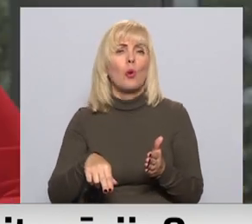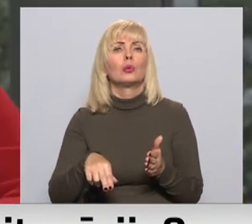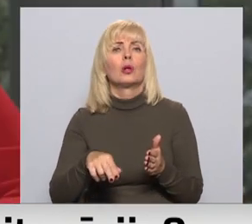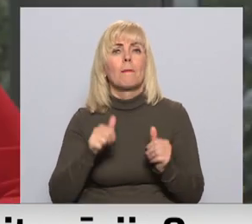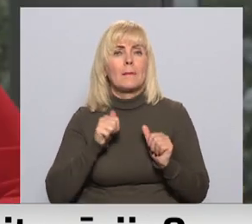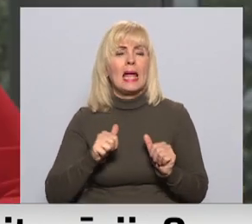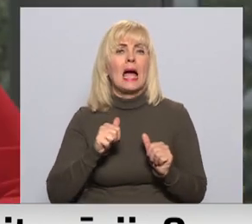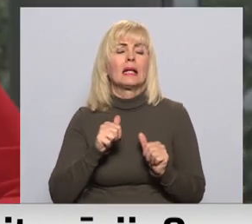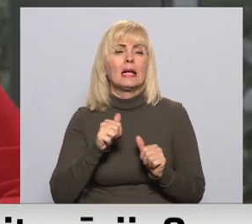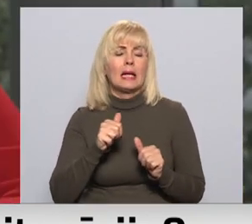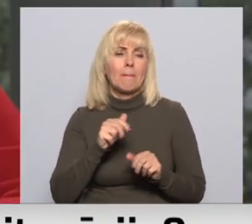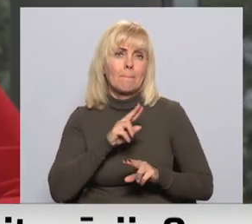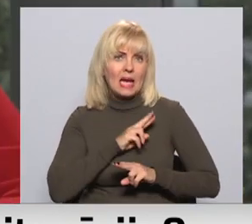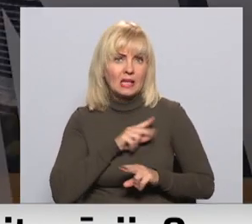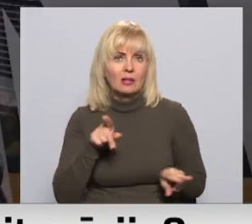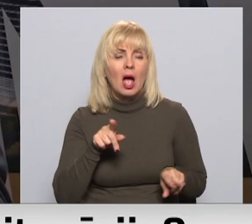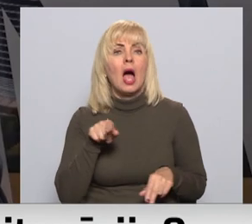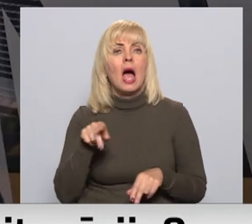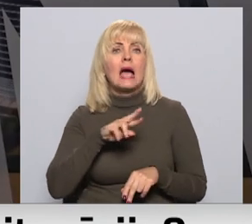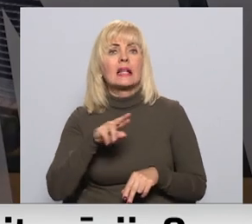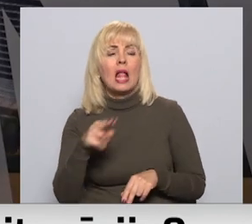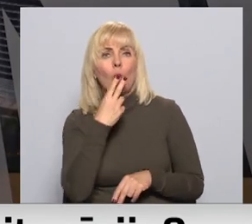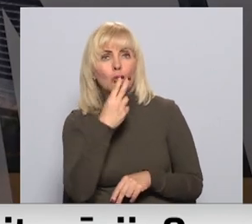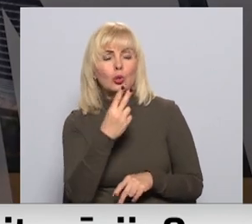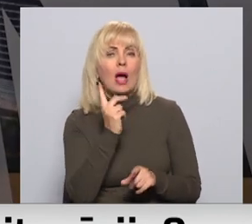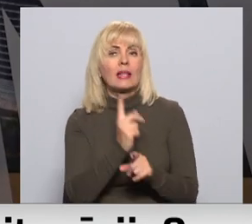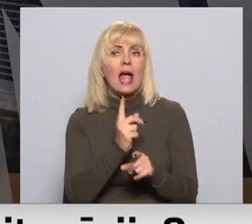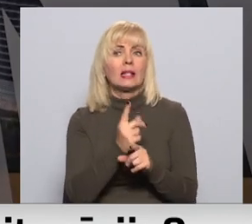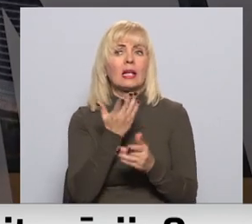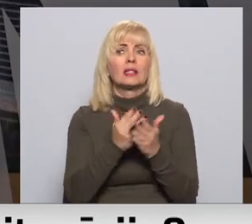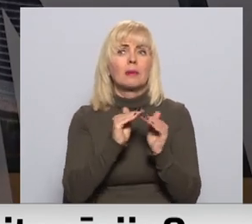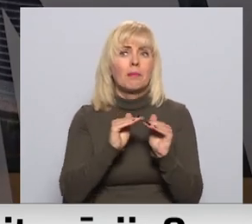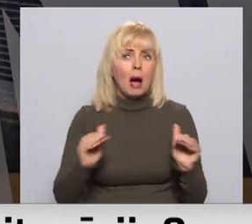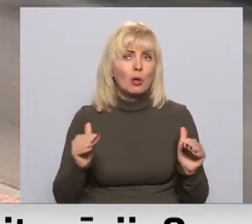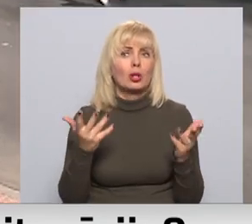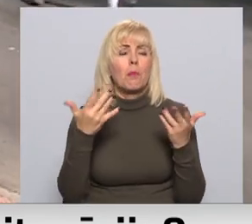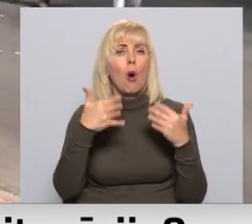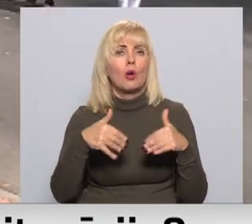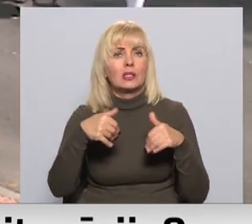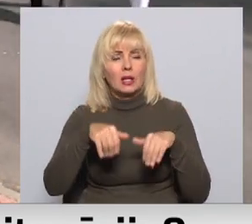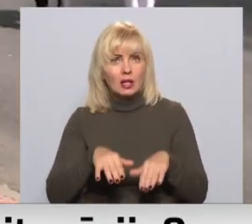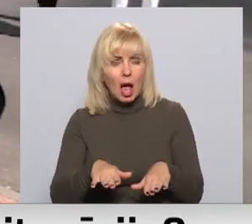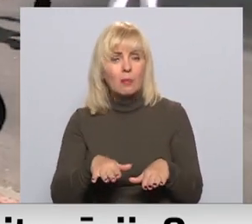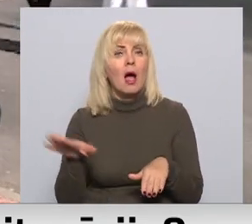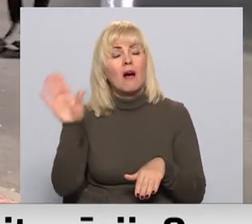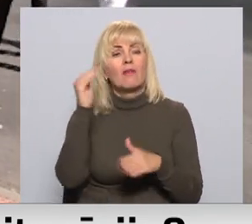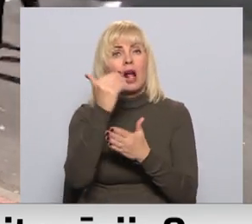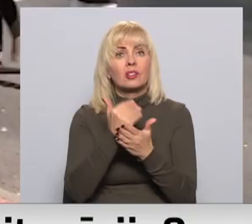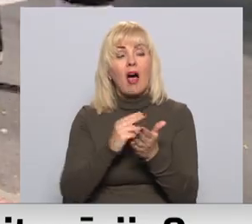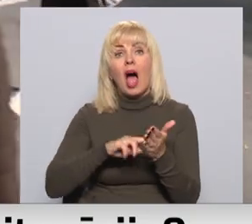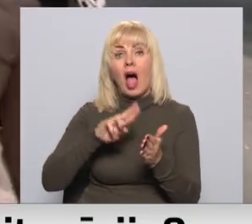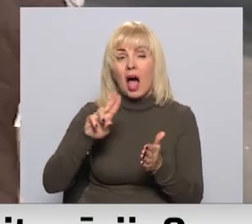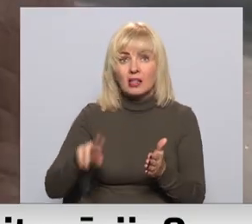atdal šos jautājumus. Mani reliģiskie uzskati nedrīkst būt par pamatu politiskiem lēmumiem. Valstu sarakstam, kur atļaut